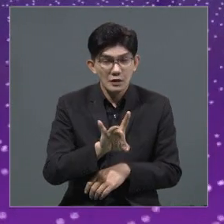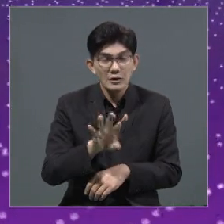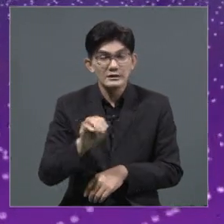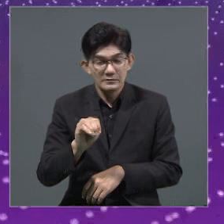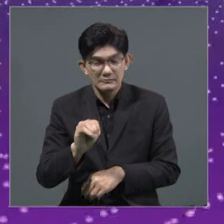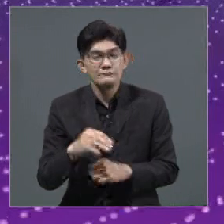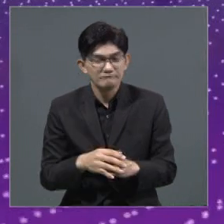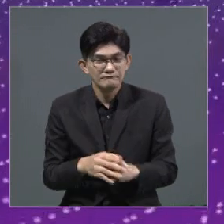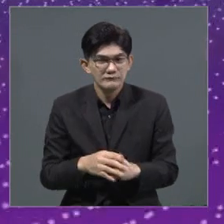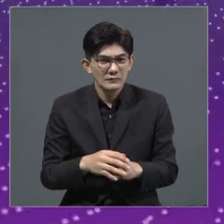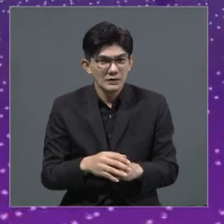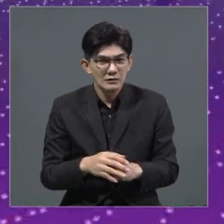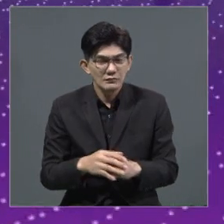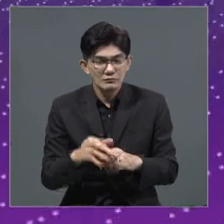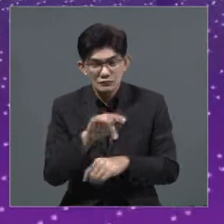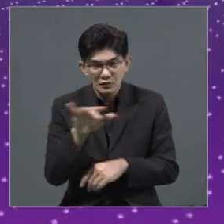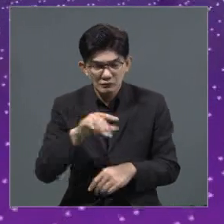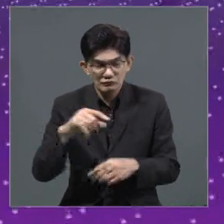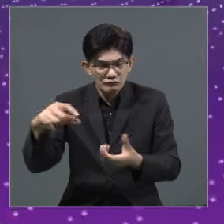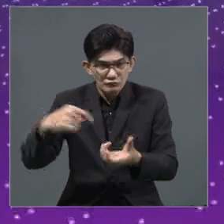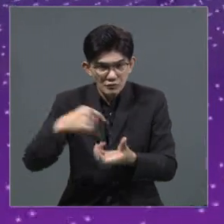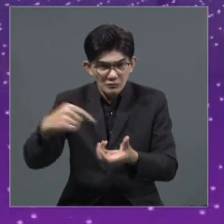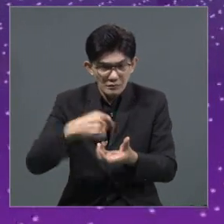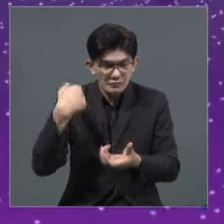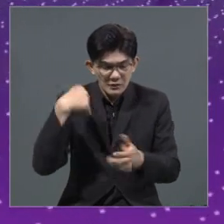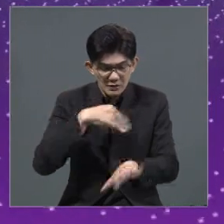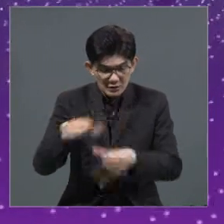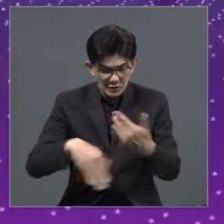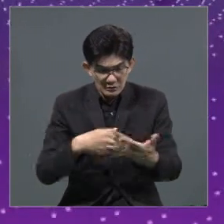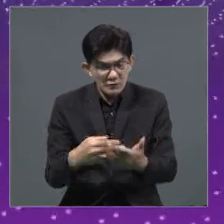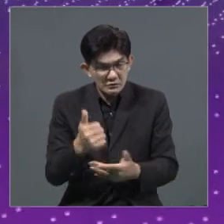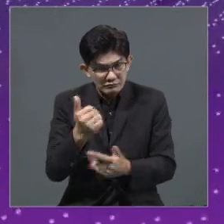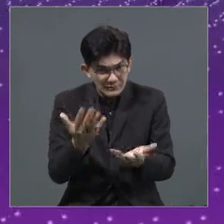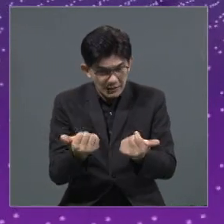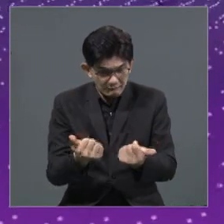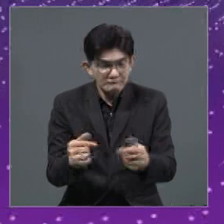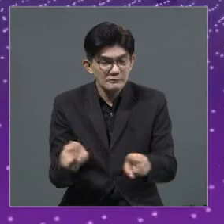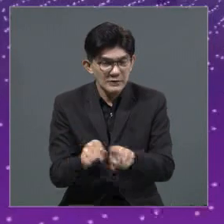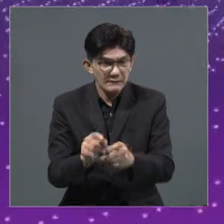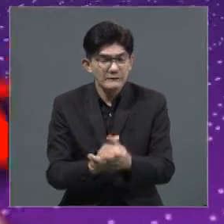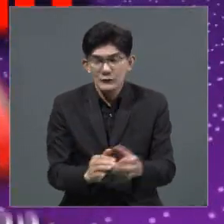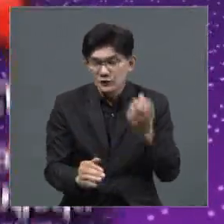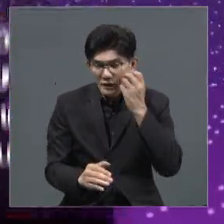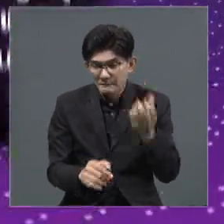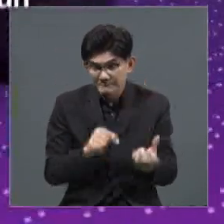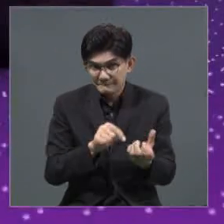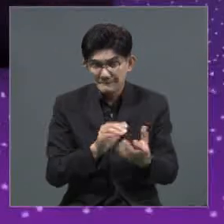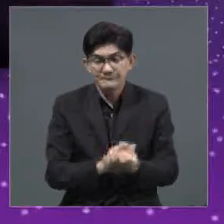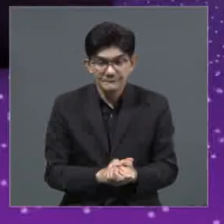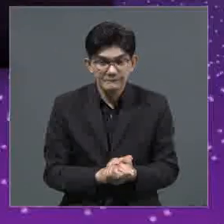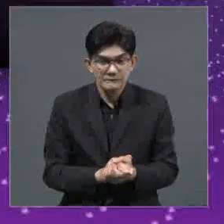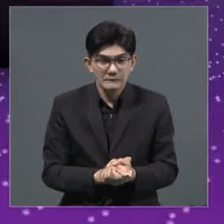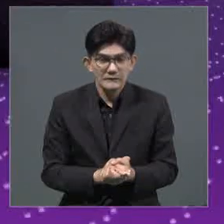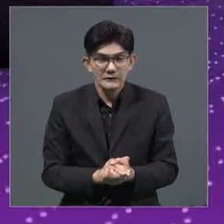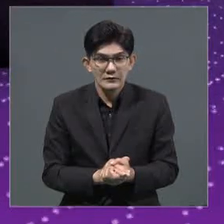ไปให้ประชาชนเป็นแบบเซล broadcastคนที่อยู่ในพื้นที่ทั้งหมดจะได้รับข้อความนี้ในโทรศัพท์มือถือก็จะได้